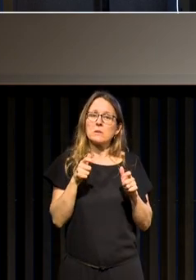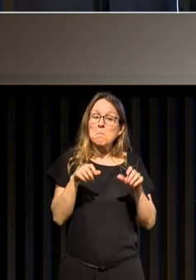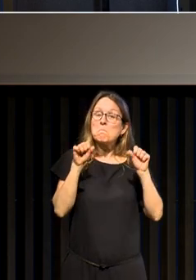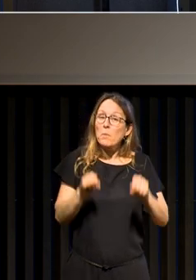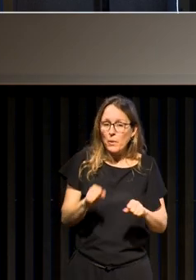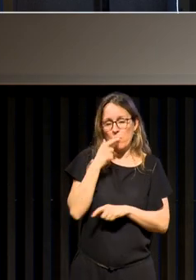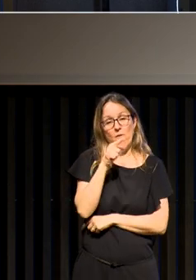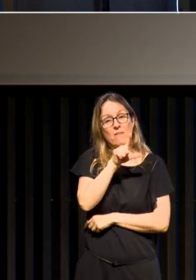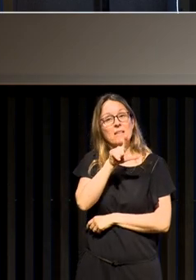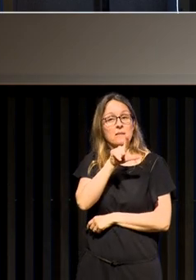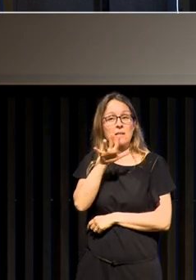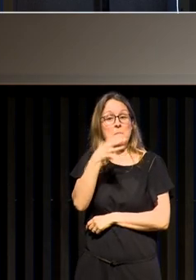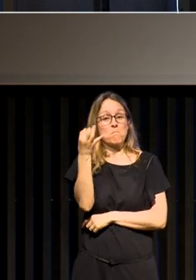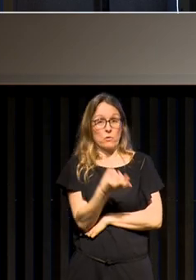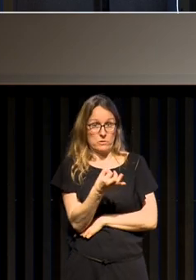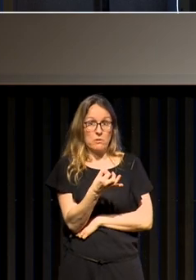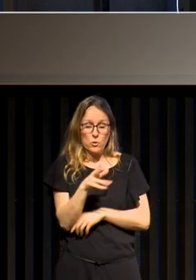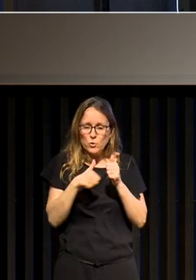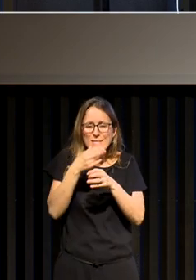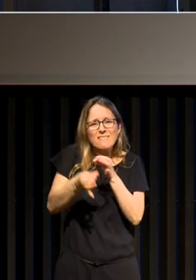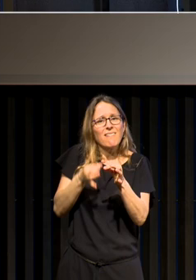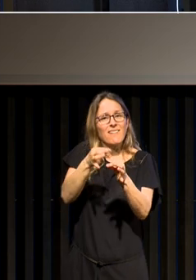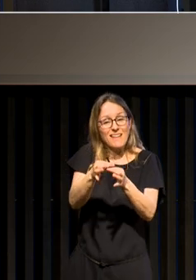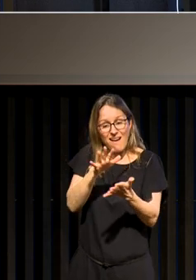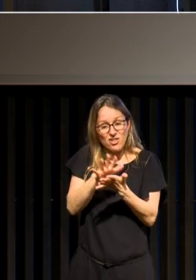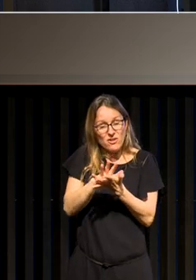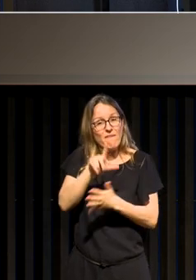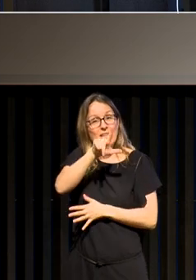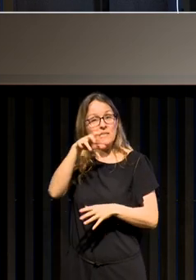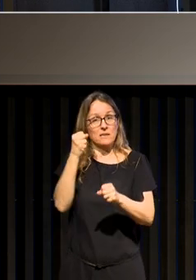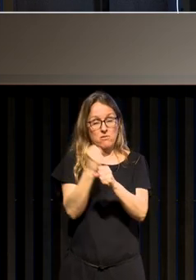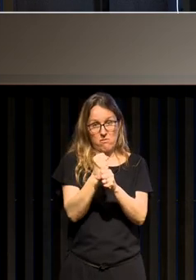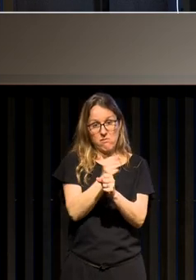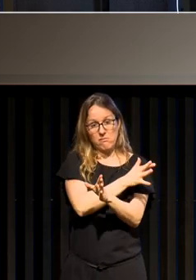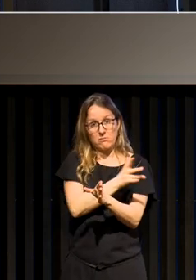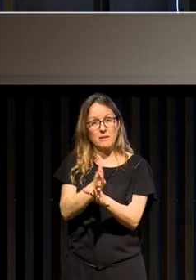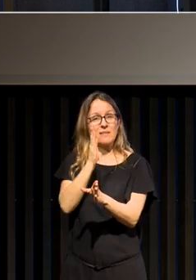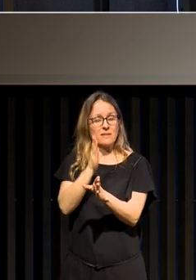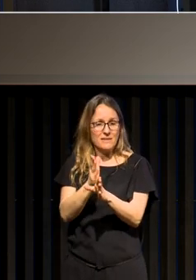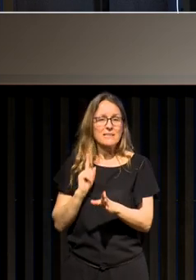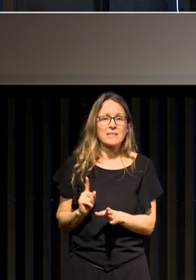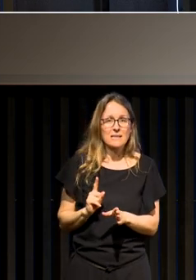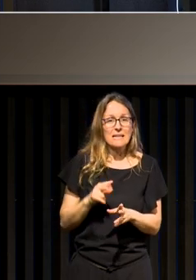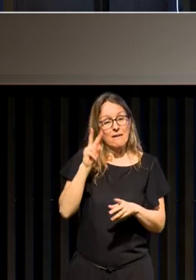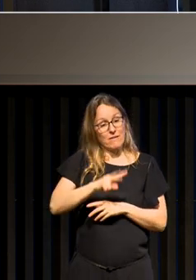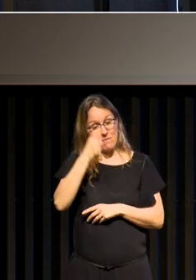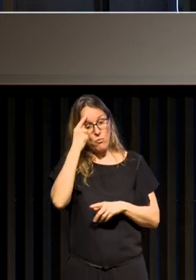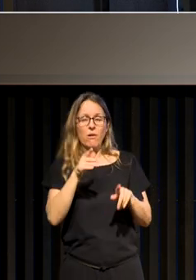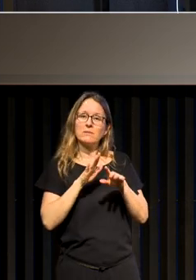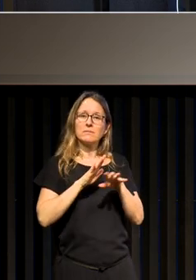de concevoir par cycle à 25 ans. L'espèce humaine est une mauvaise espèce